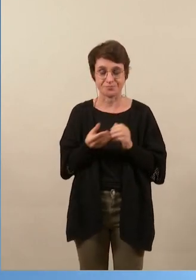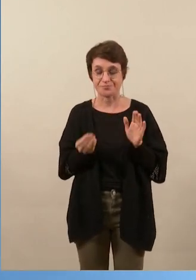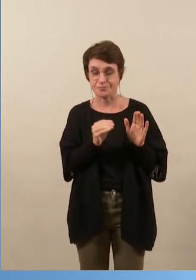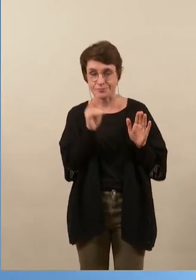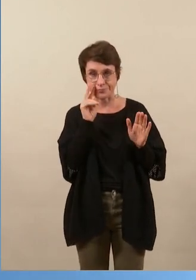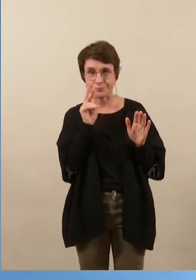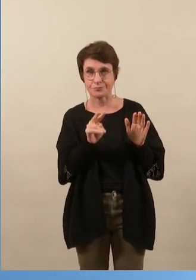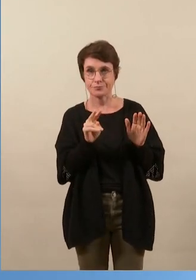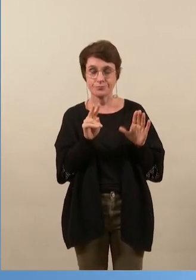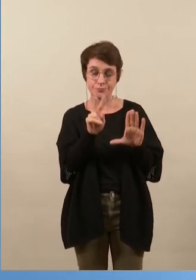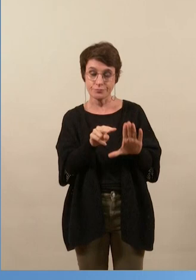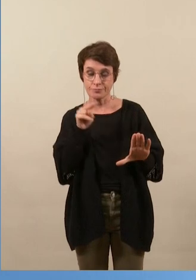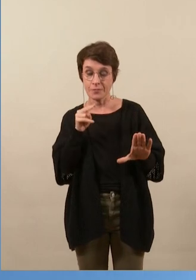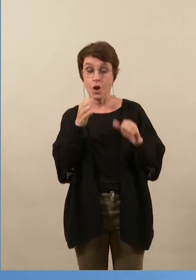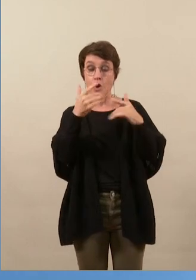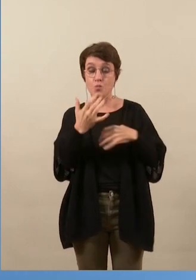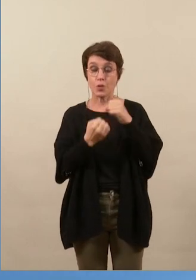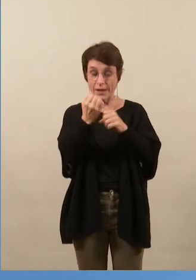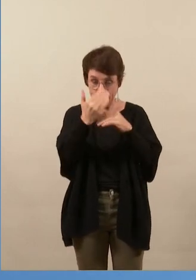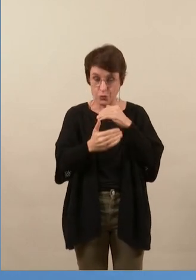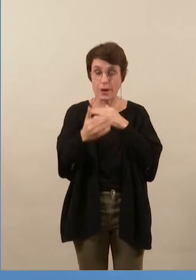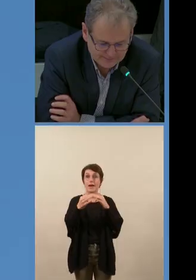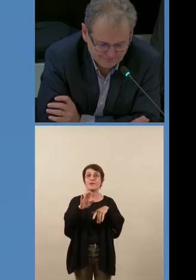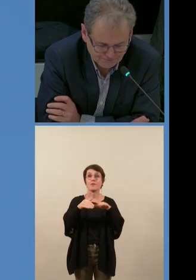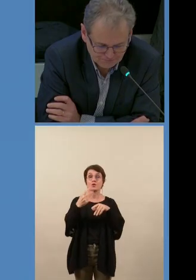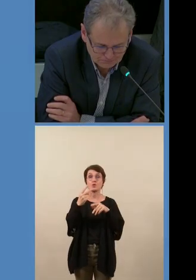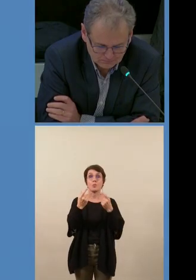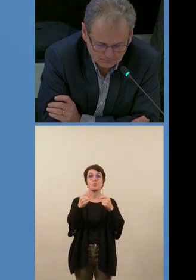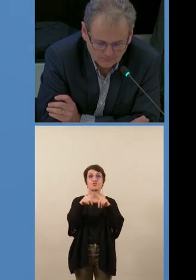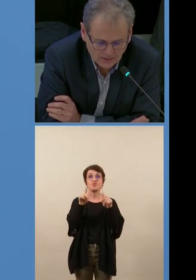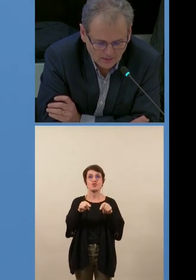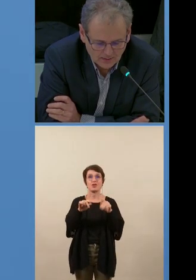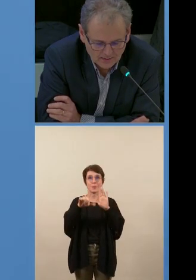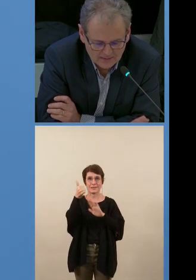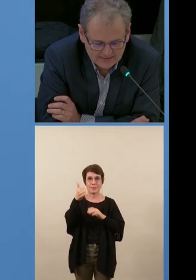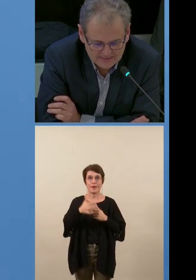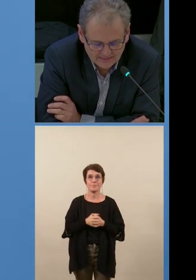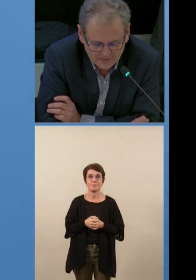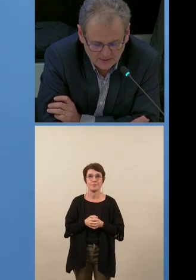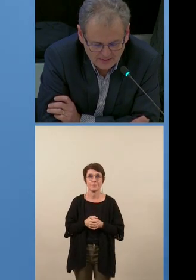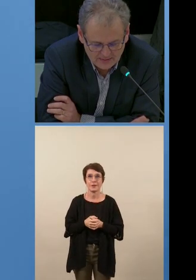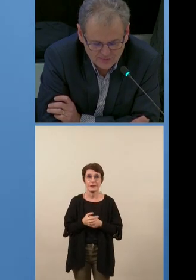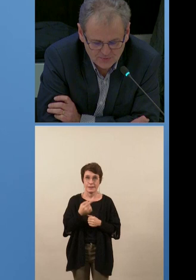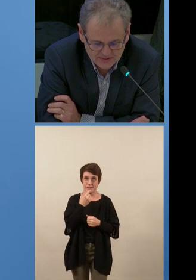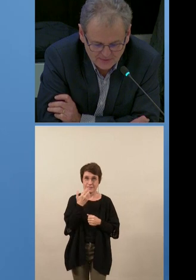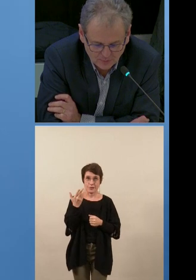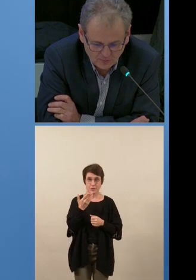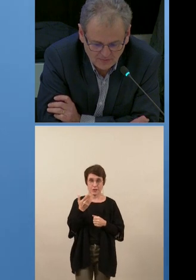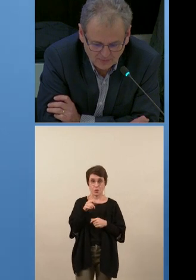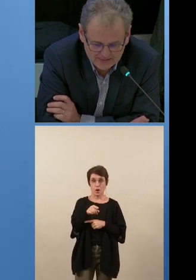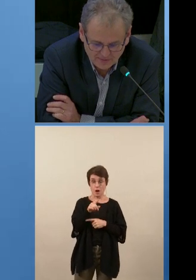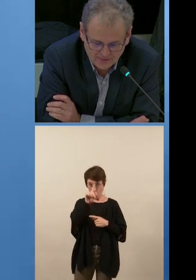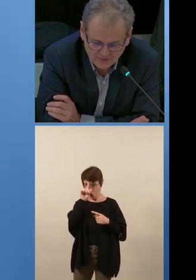une vision plurannuelle du du fonctionnement du budget principal l'idée c'est de traduire les les objectifs